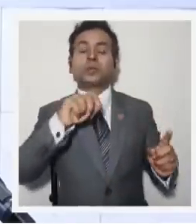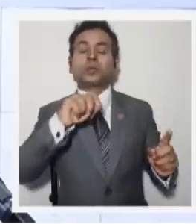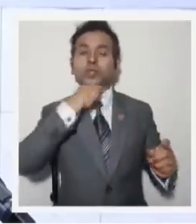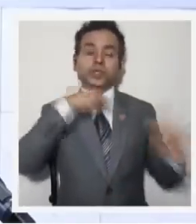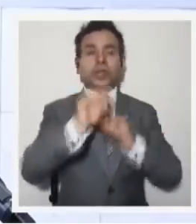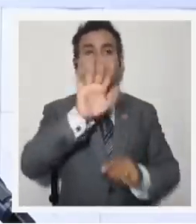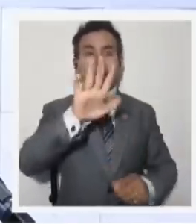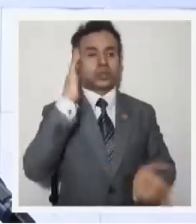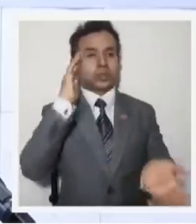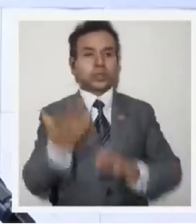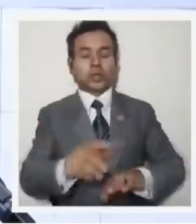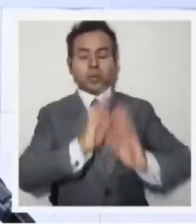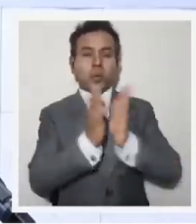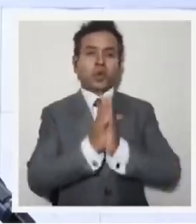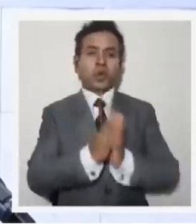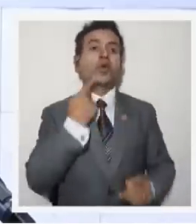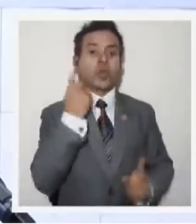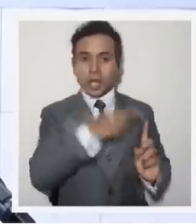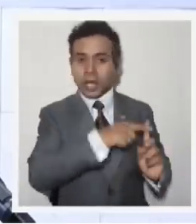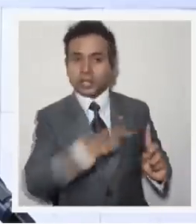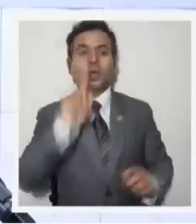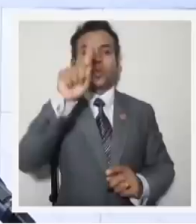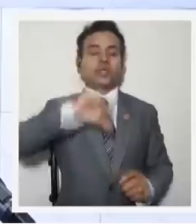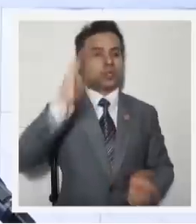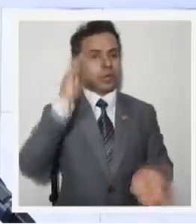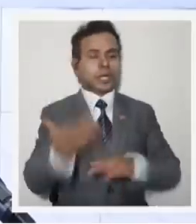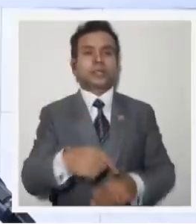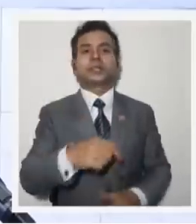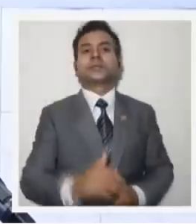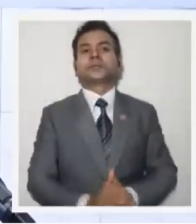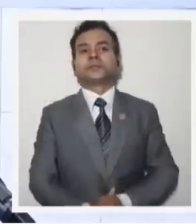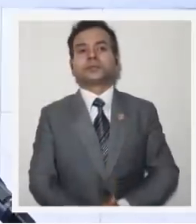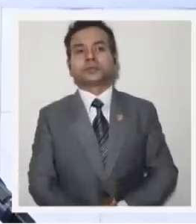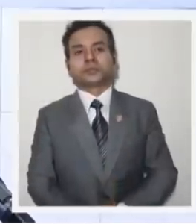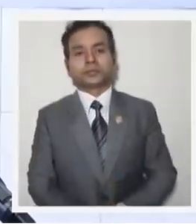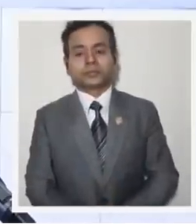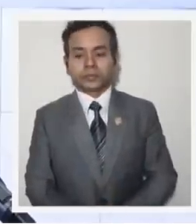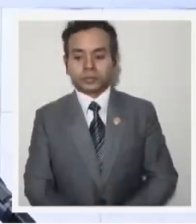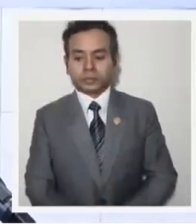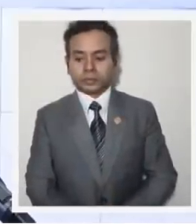61 থেকে 70 বছরের মধ্যে 5 জন এবং 71 থেকে 80 বছরের মধ্যে 5 জন।